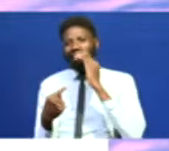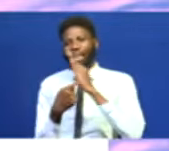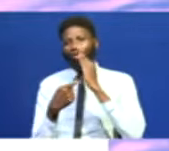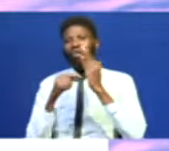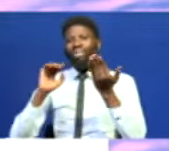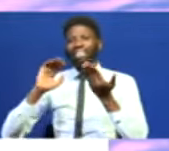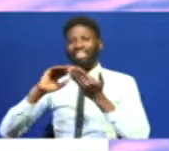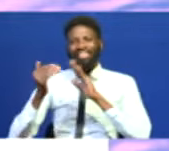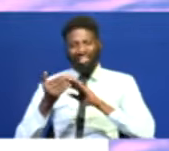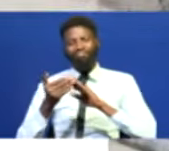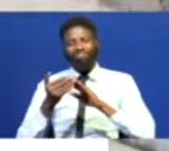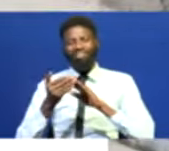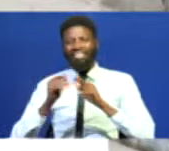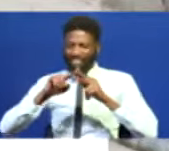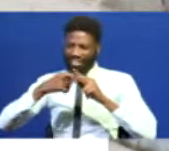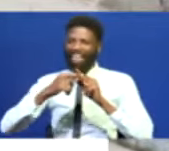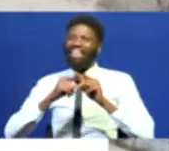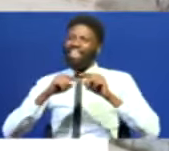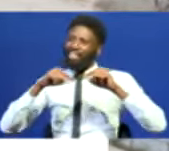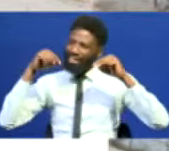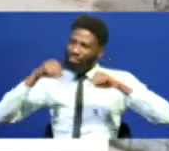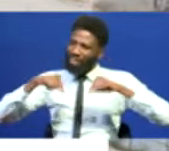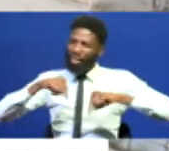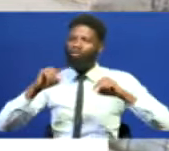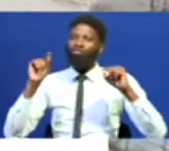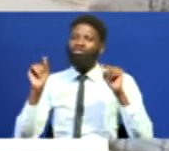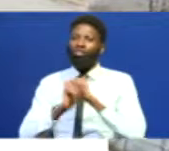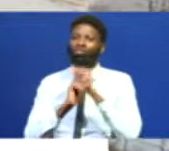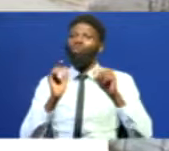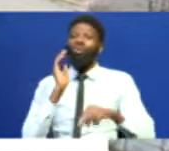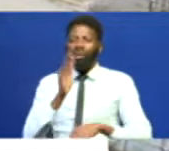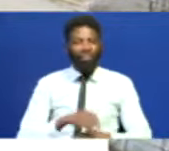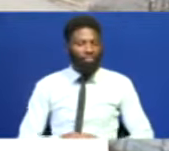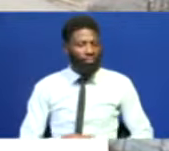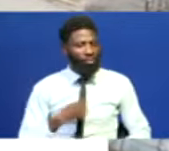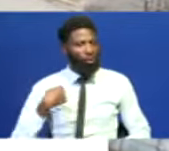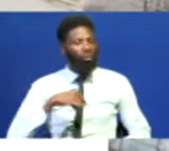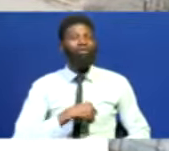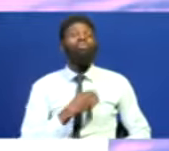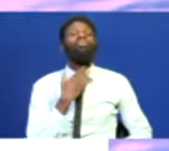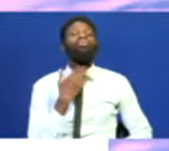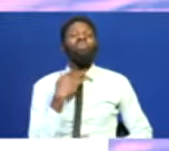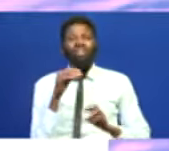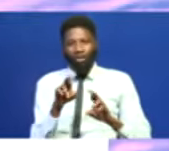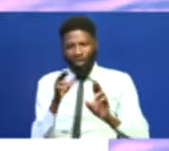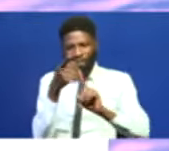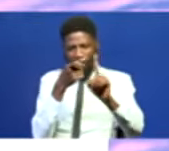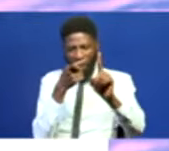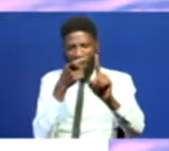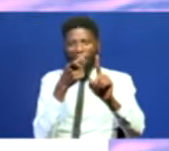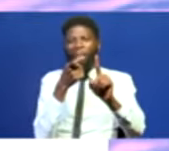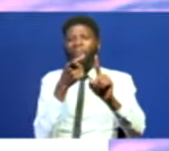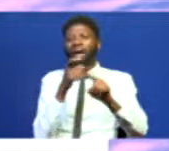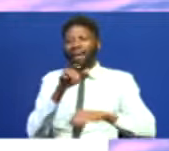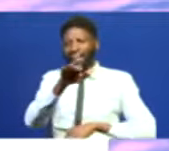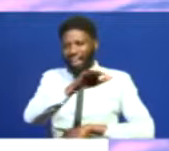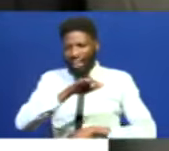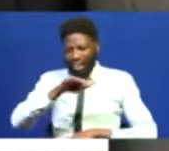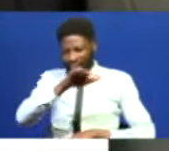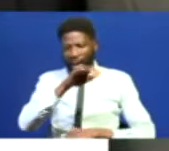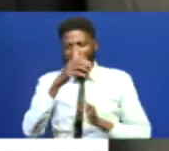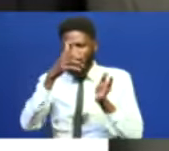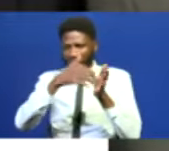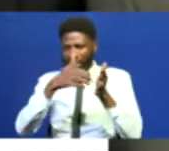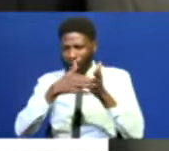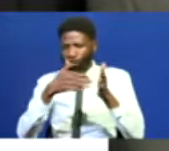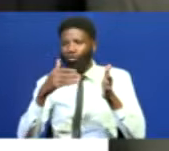to expand the road from Machakos Tanoff that we dualed now all the way to